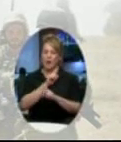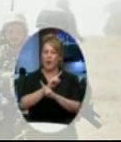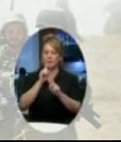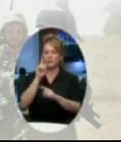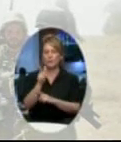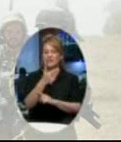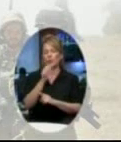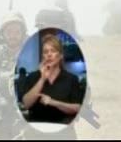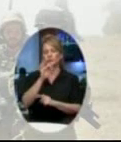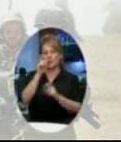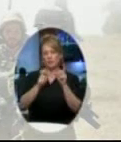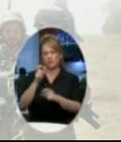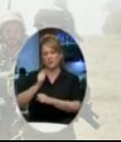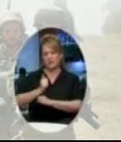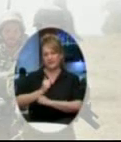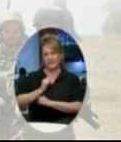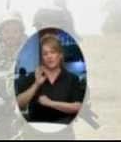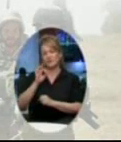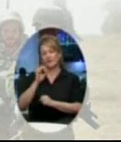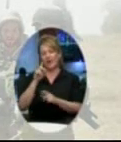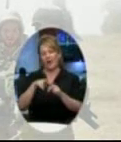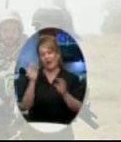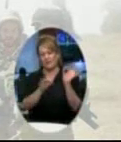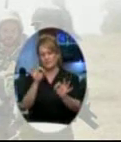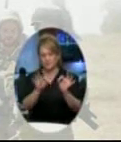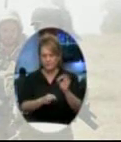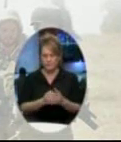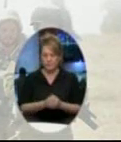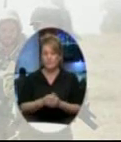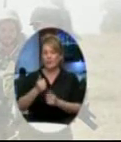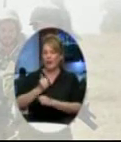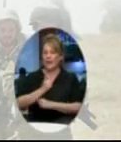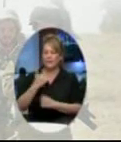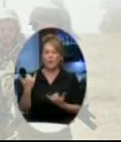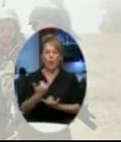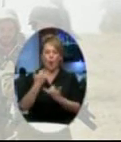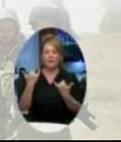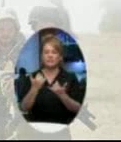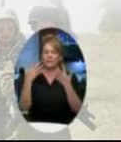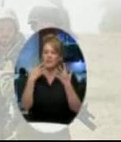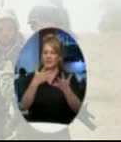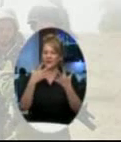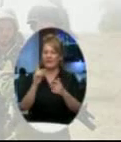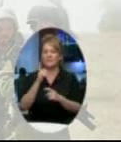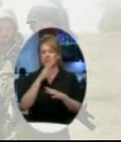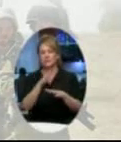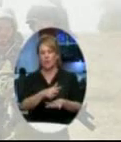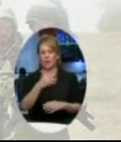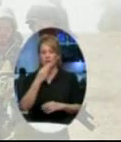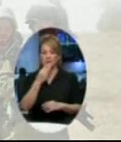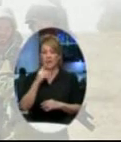כוחות הביטחון כדי להכפיש אותם. חיילי צה"ל נתונים במתקפה מבית של עוכרי ישראל ותומכי